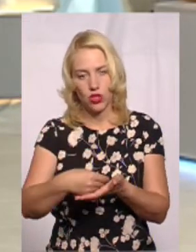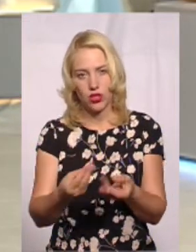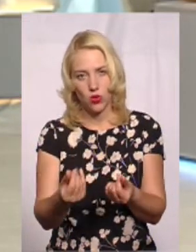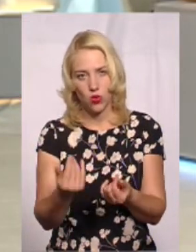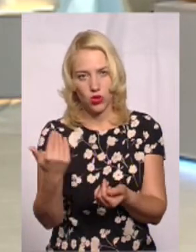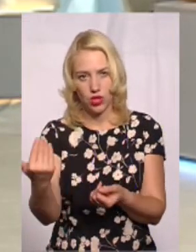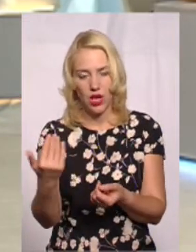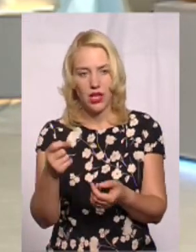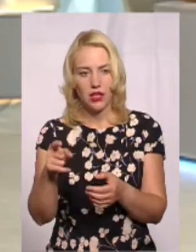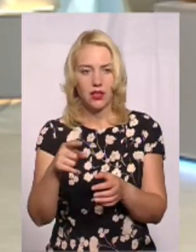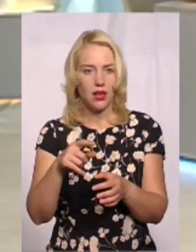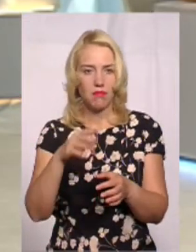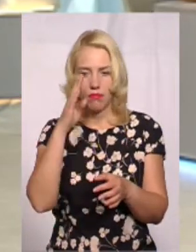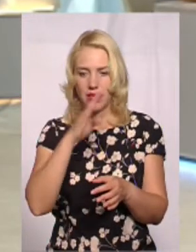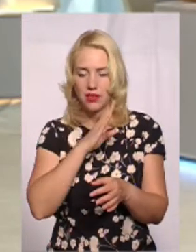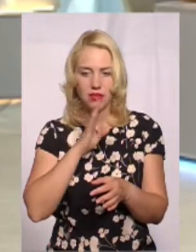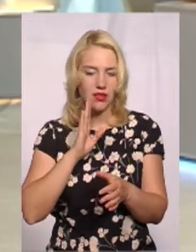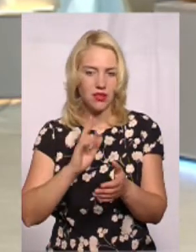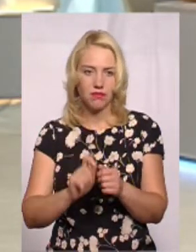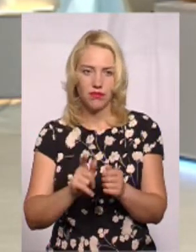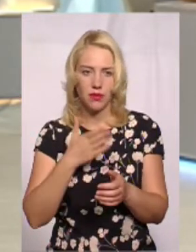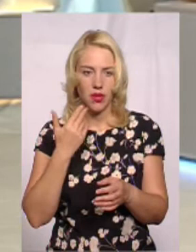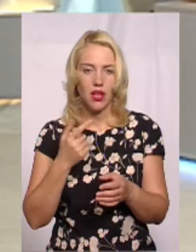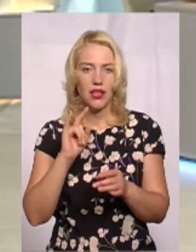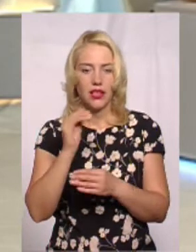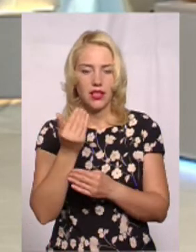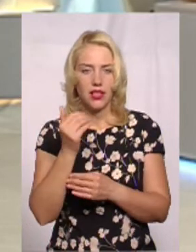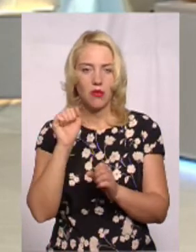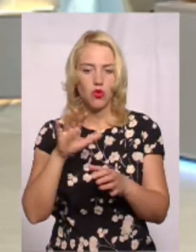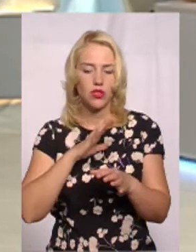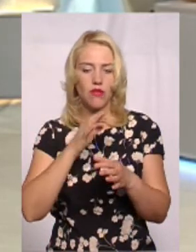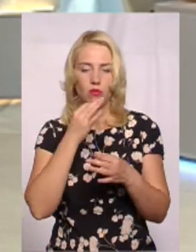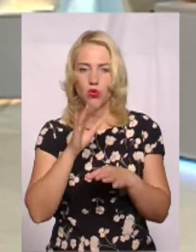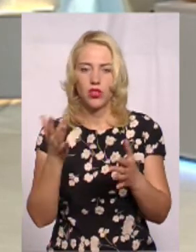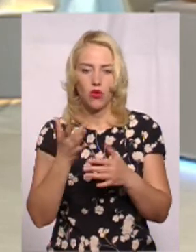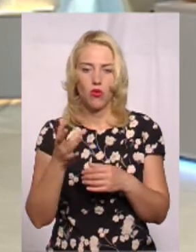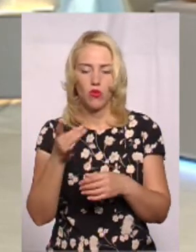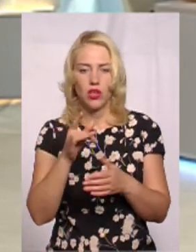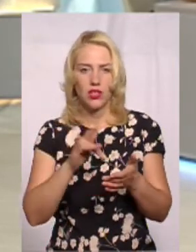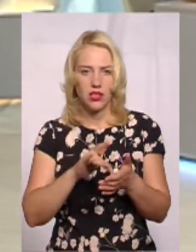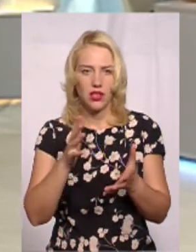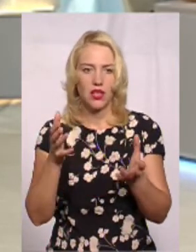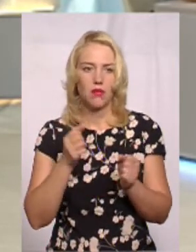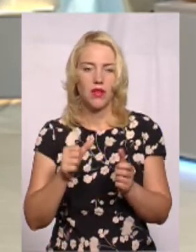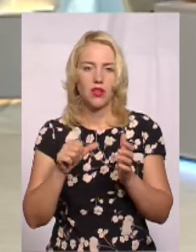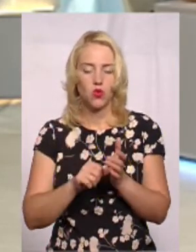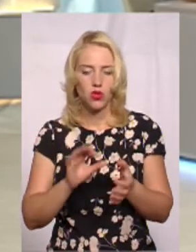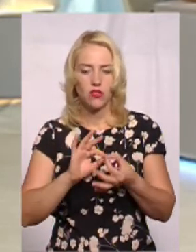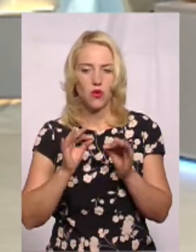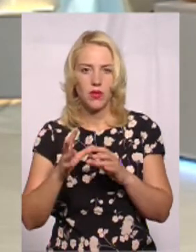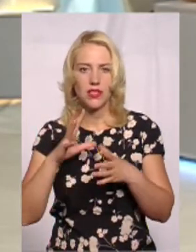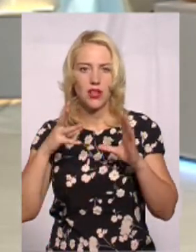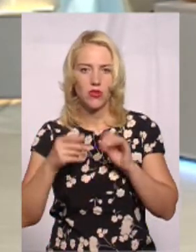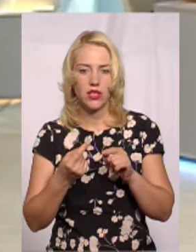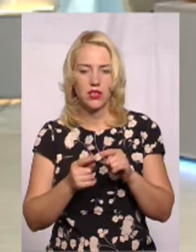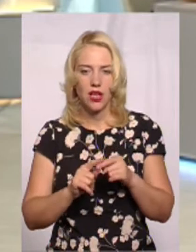немає сплати батьків, дітей. І виходить, дитина може сидіти в будь-якому райцентрі, так, і брати участь в цій олімпіаді, там 4 тури. І за результатами цієї